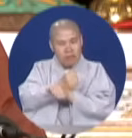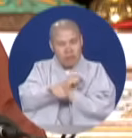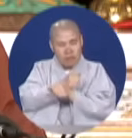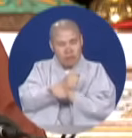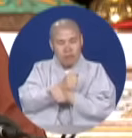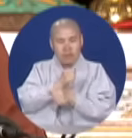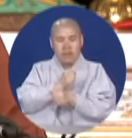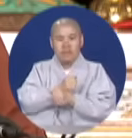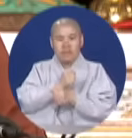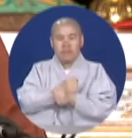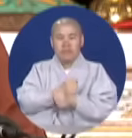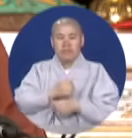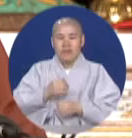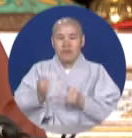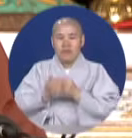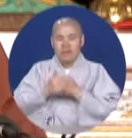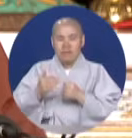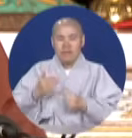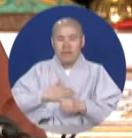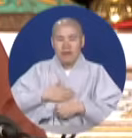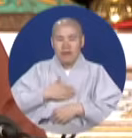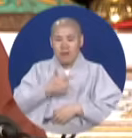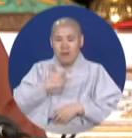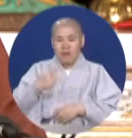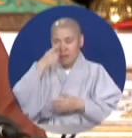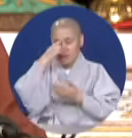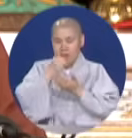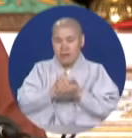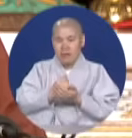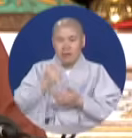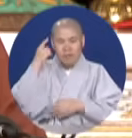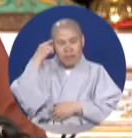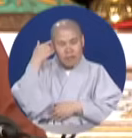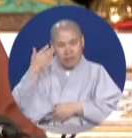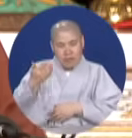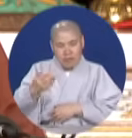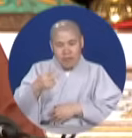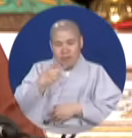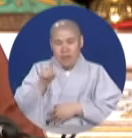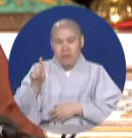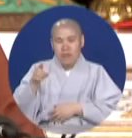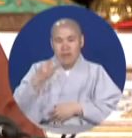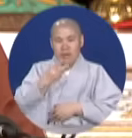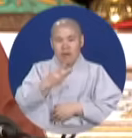그래서 그 큰 스님한테 제가 여쭤봤어요. 스님, 달마 스님이